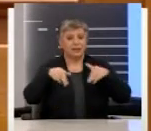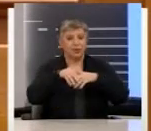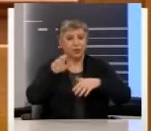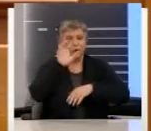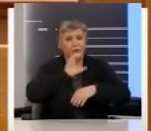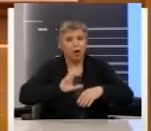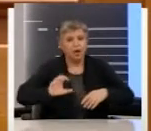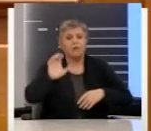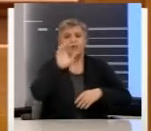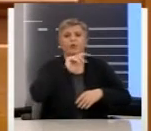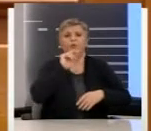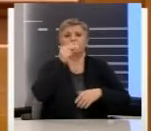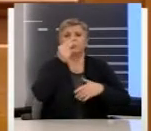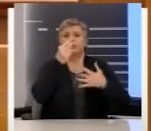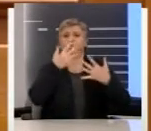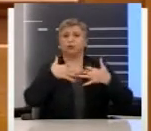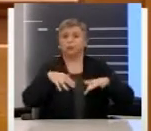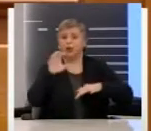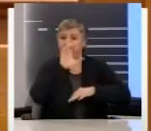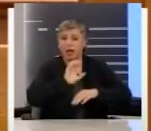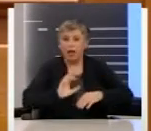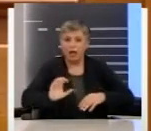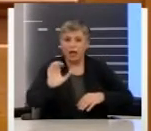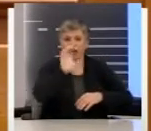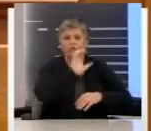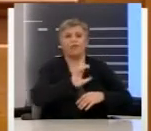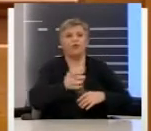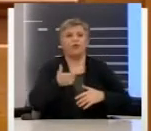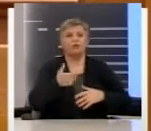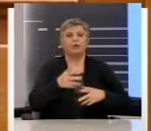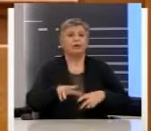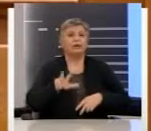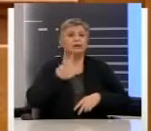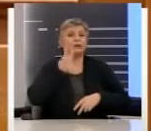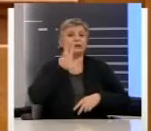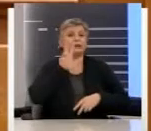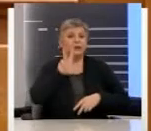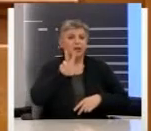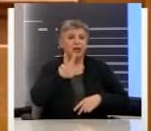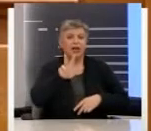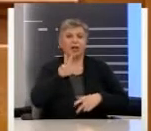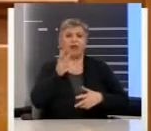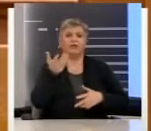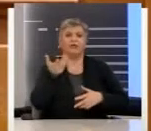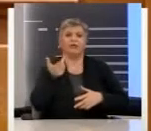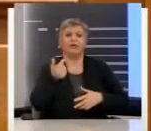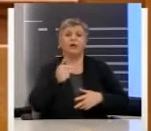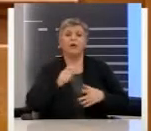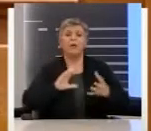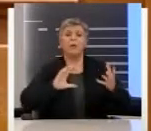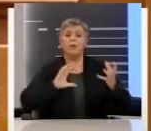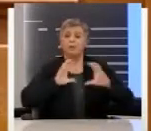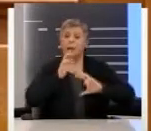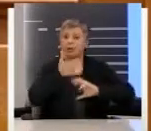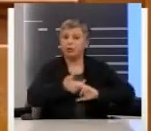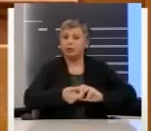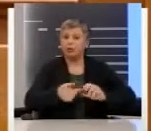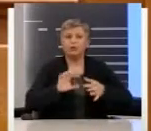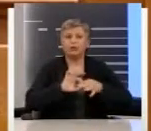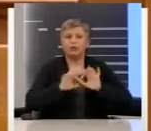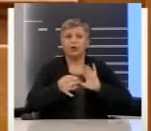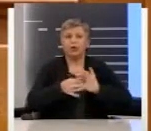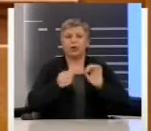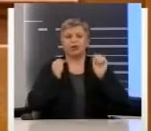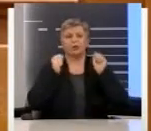το Ευρωπαϊκό Κοινοβούλιο, η Κοινοβουλευτική Συνέλευση, ο Παγκόσμιος Οργανισμός Υγείας,